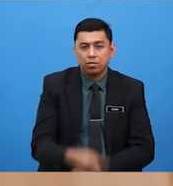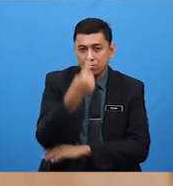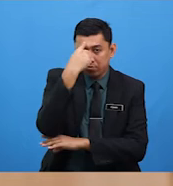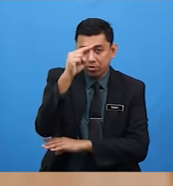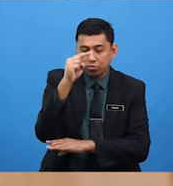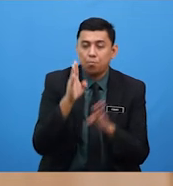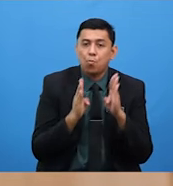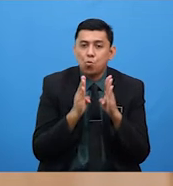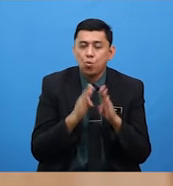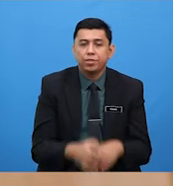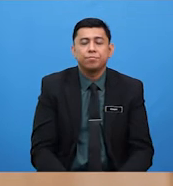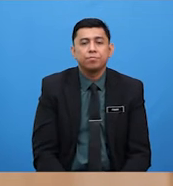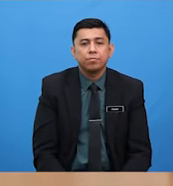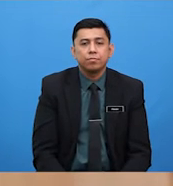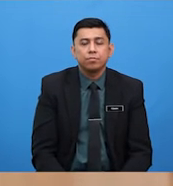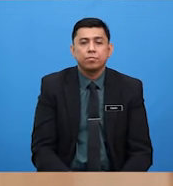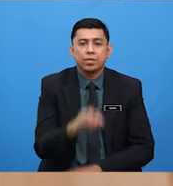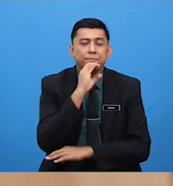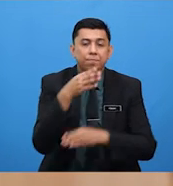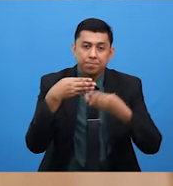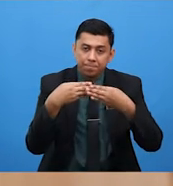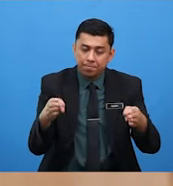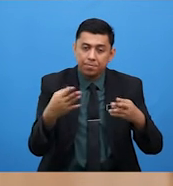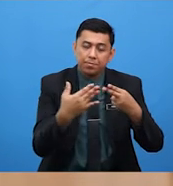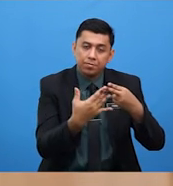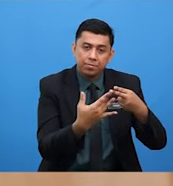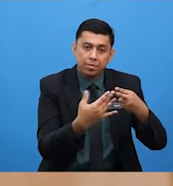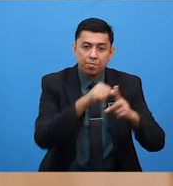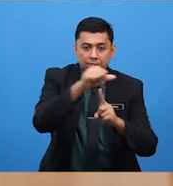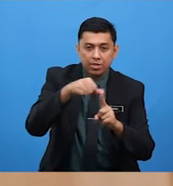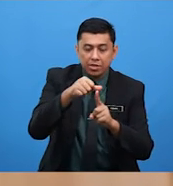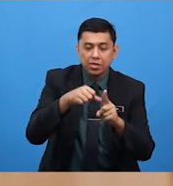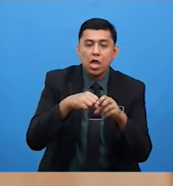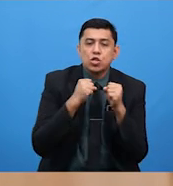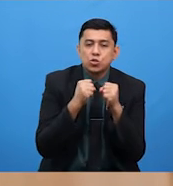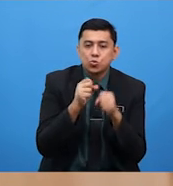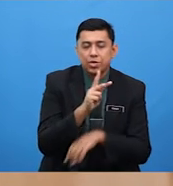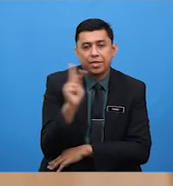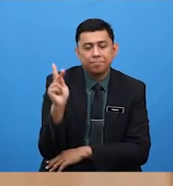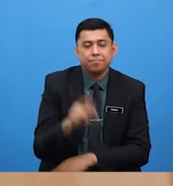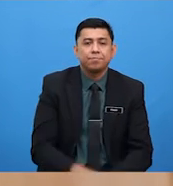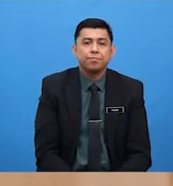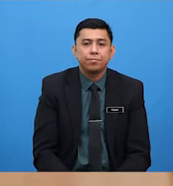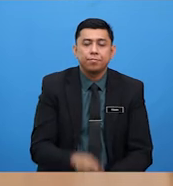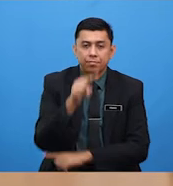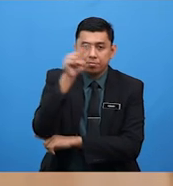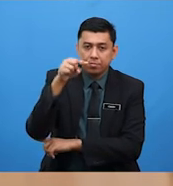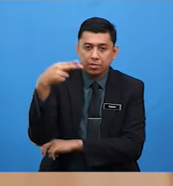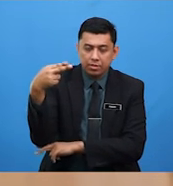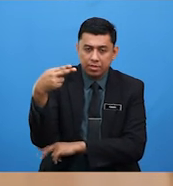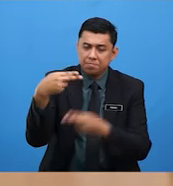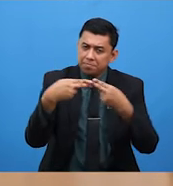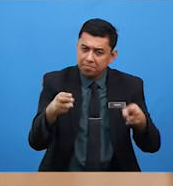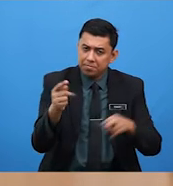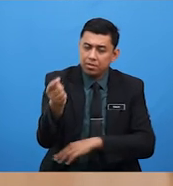Untuk proses pembekuan, cecair membebaskan haba apabila disejukkan. Zara-zara kehilangan